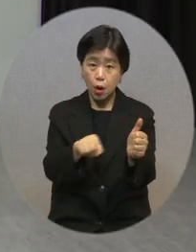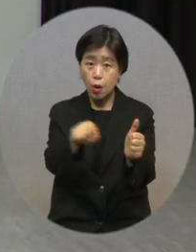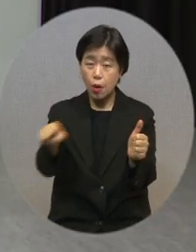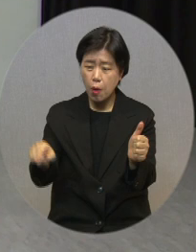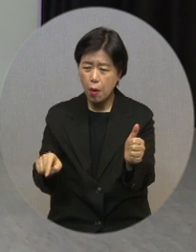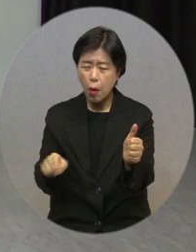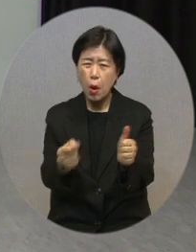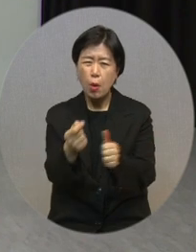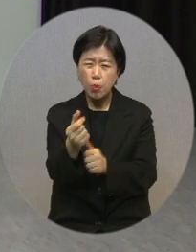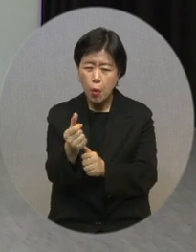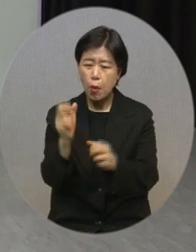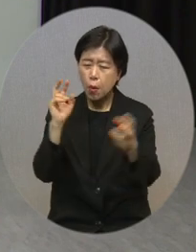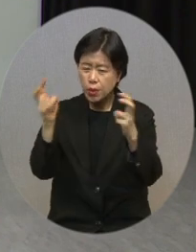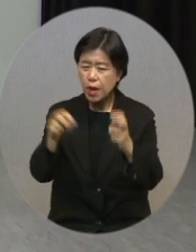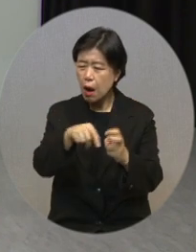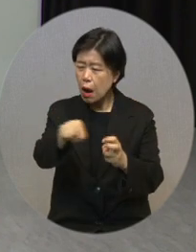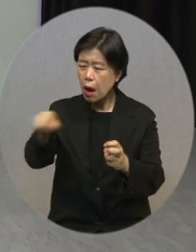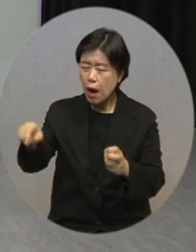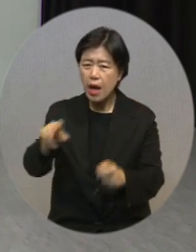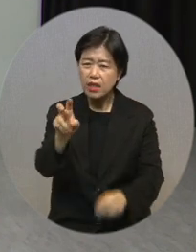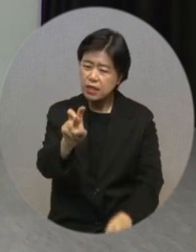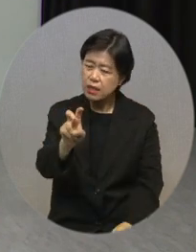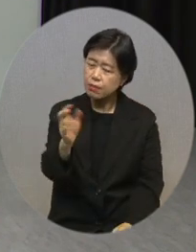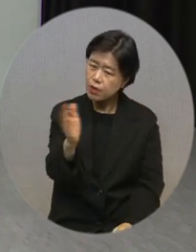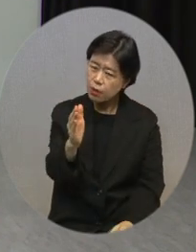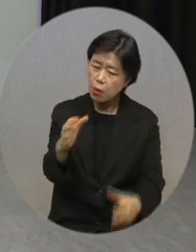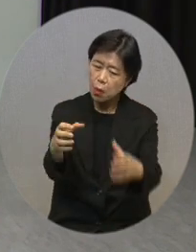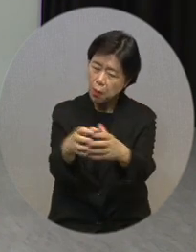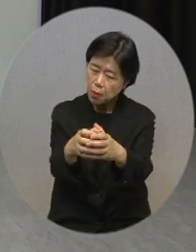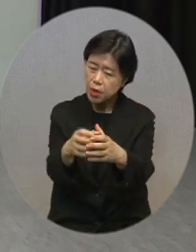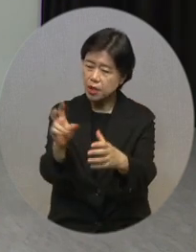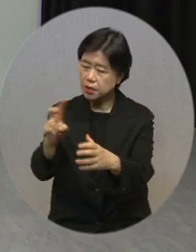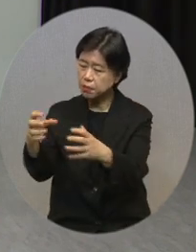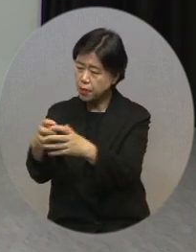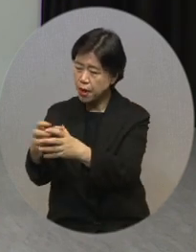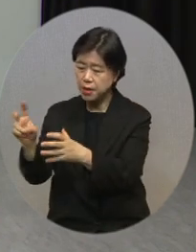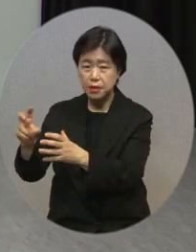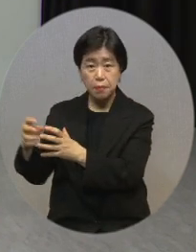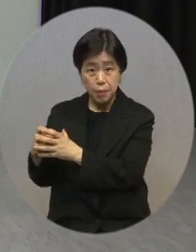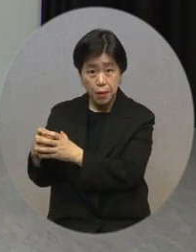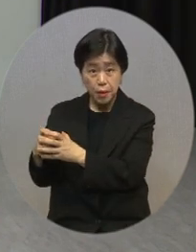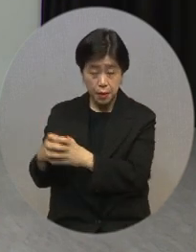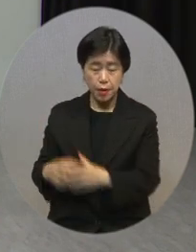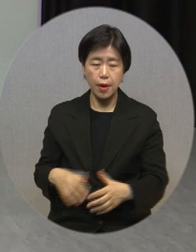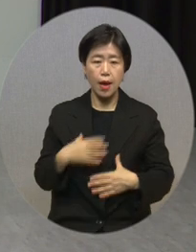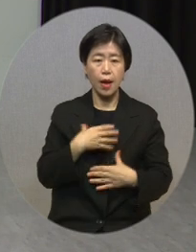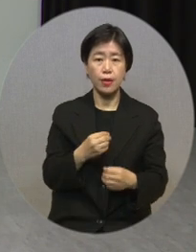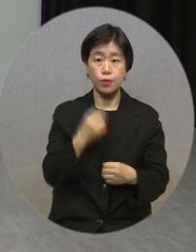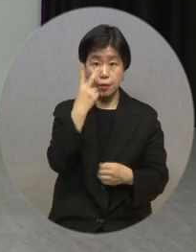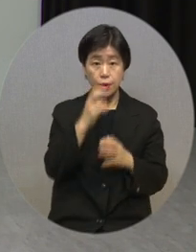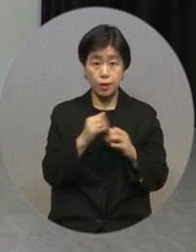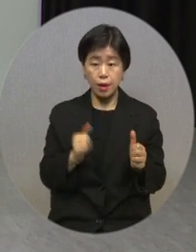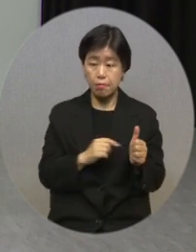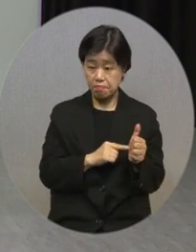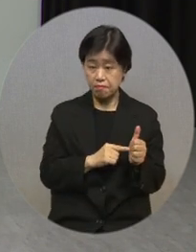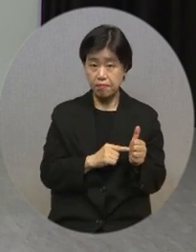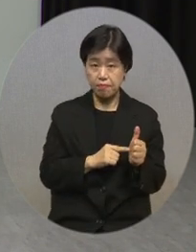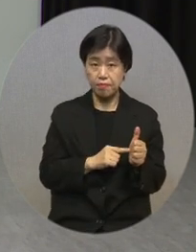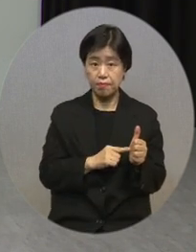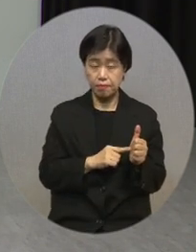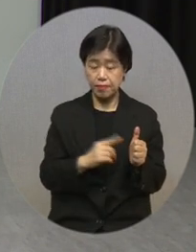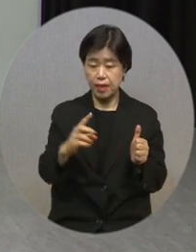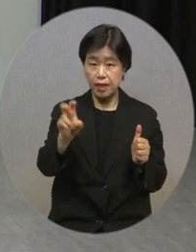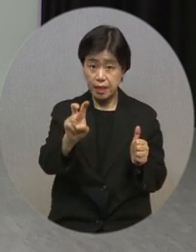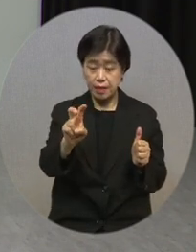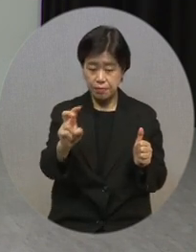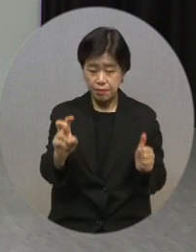지원해 줄 수 있도록 한 예. 20개 사업장 정도를 그 한 안전관리자가 좀 그 지원해 줄 수 있도록 그런 그 공동